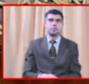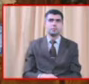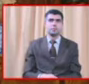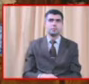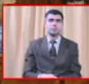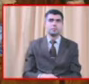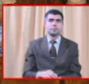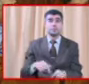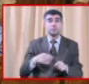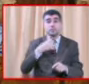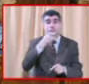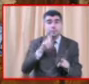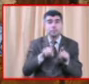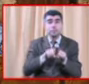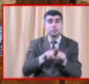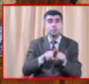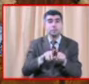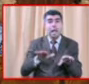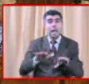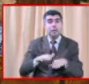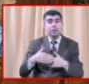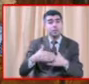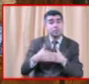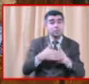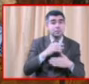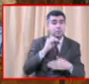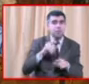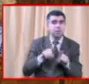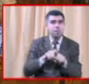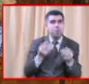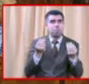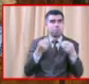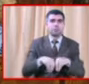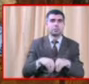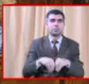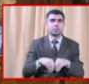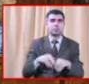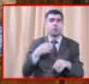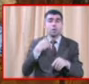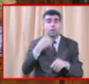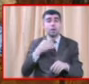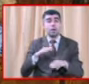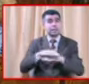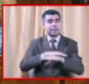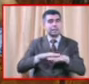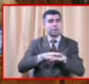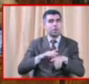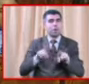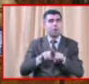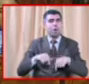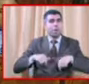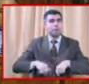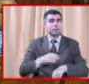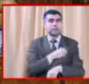جهة تادلة الزلال عانت ولا تزال تعاني من التهميش، لذا نلتمس منكم السيد الوزير المحترم التعجيل ببناء